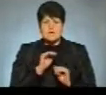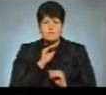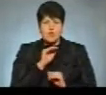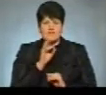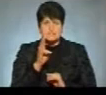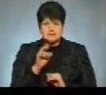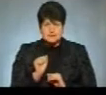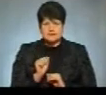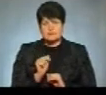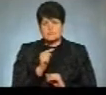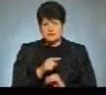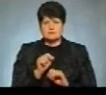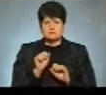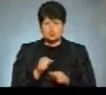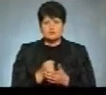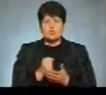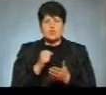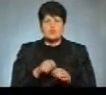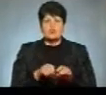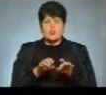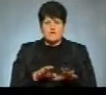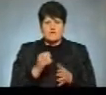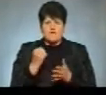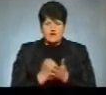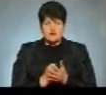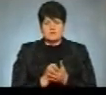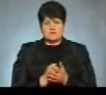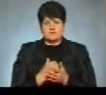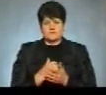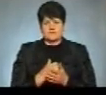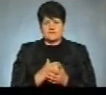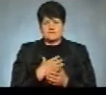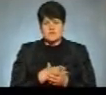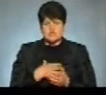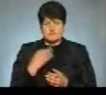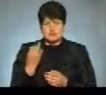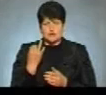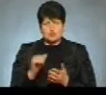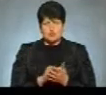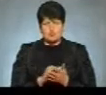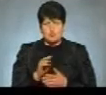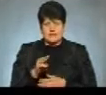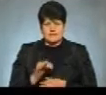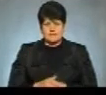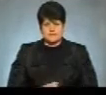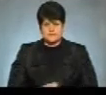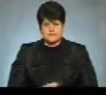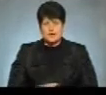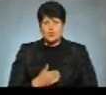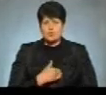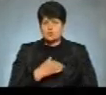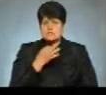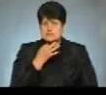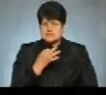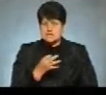професійна, і вона здатна ухвалювати такі важливі історичні документи. Я хочу сказати,